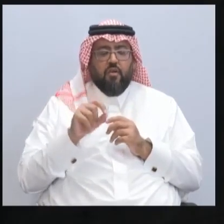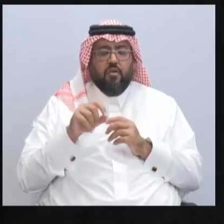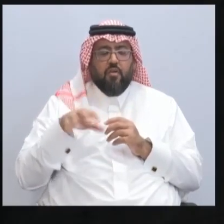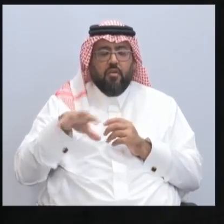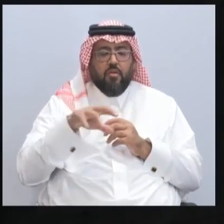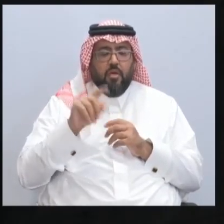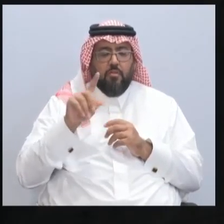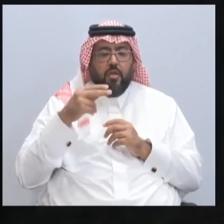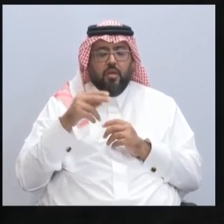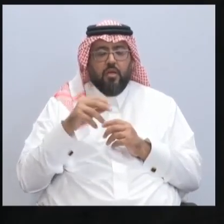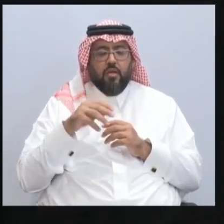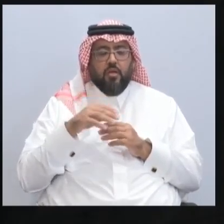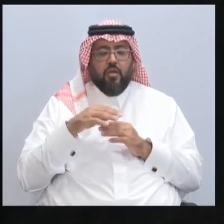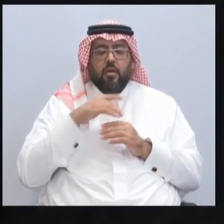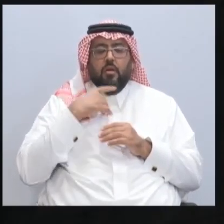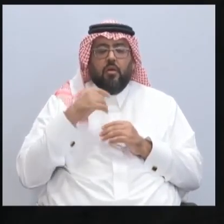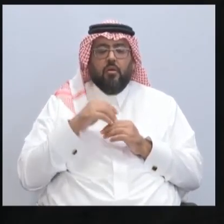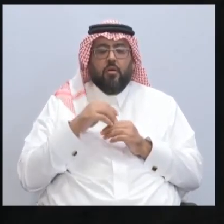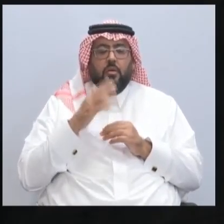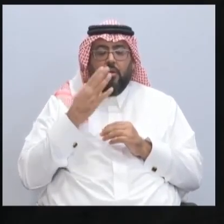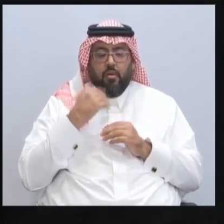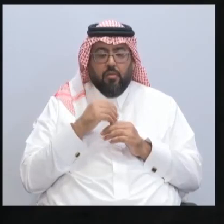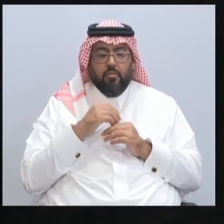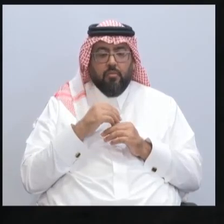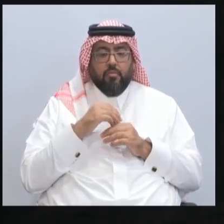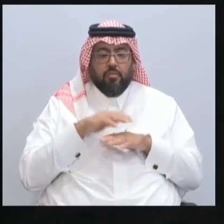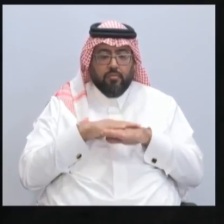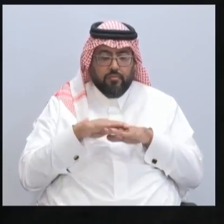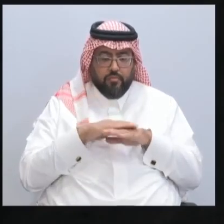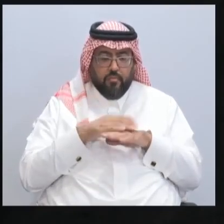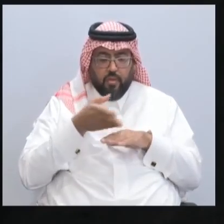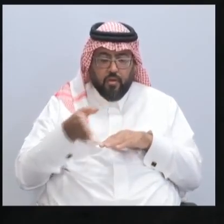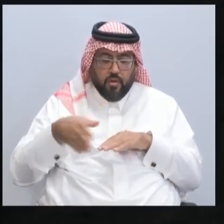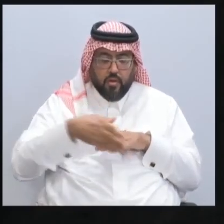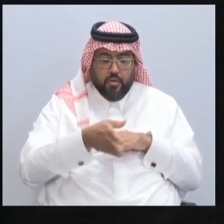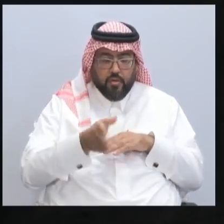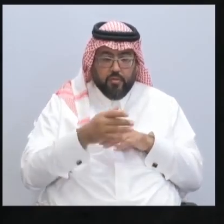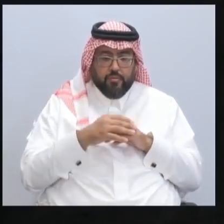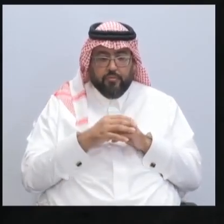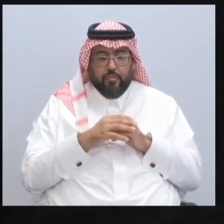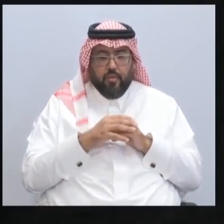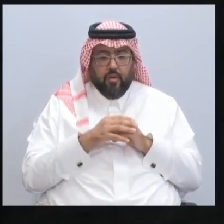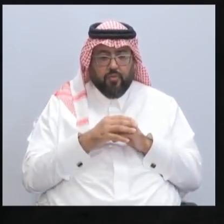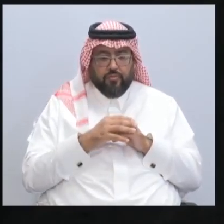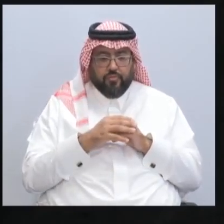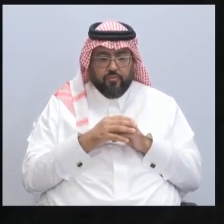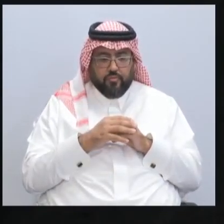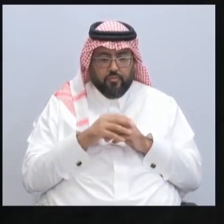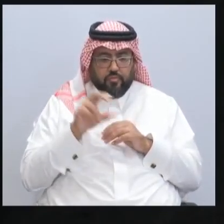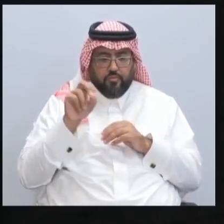البيئه الصحراويه وخلو ارضها من الانهار وكذلك قله